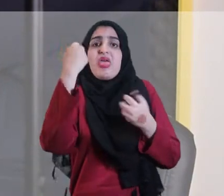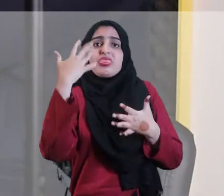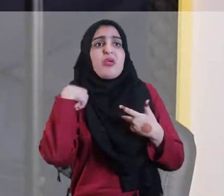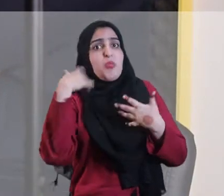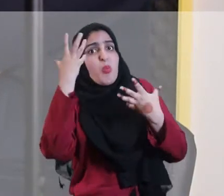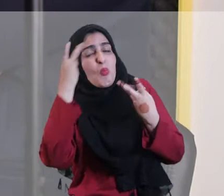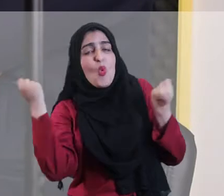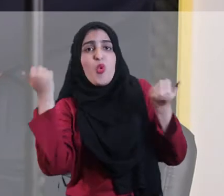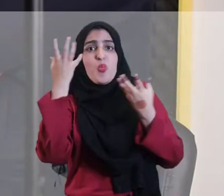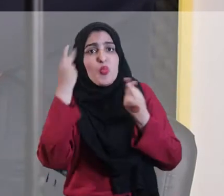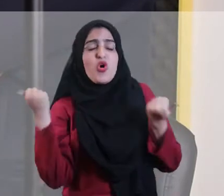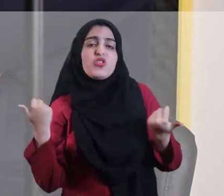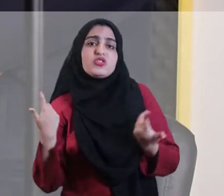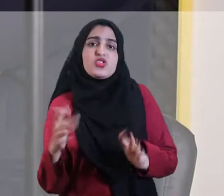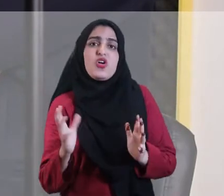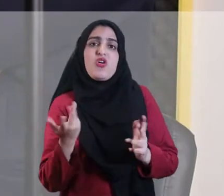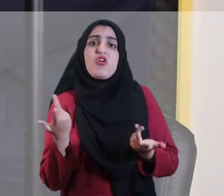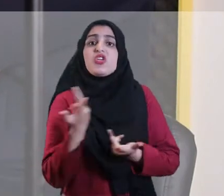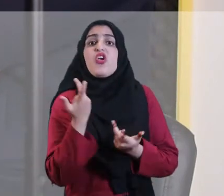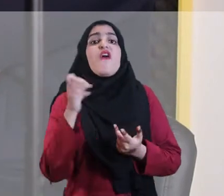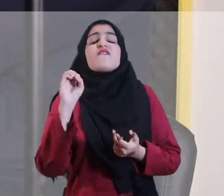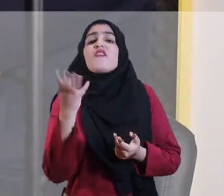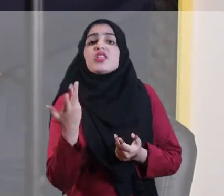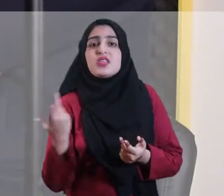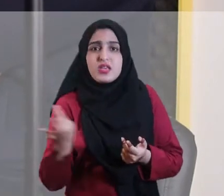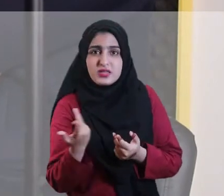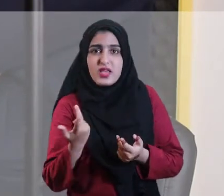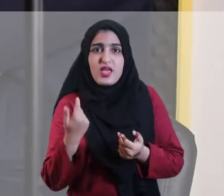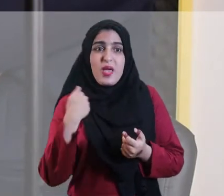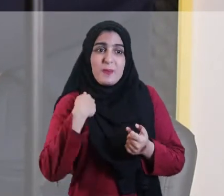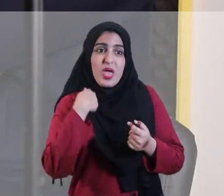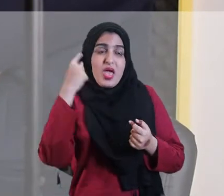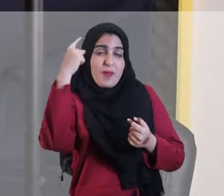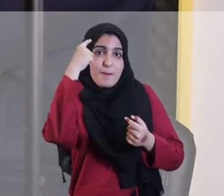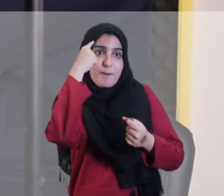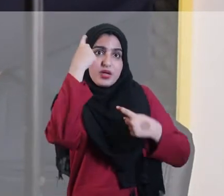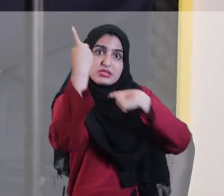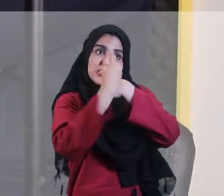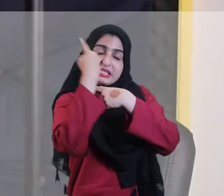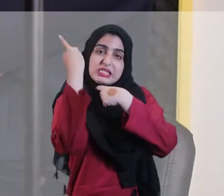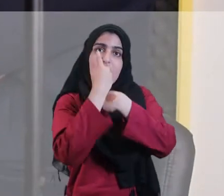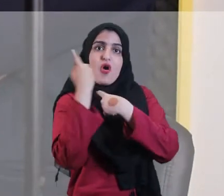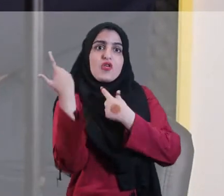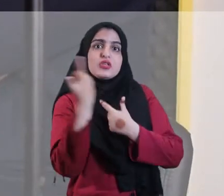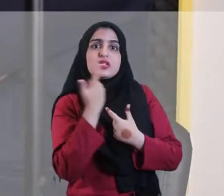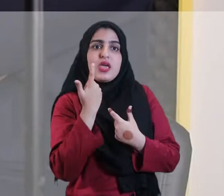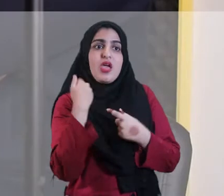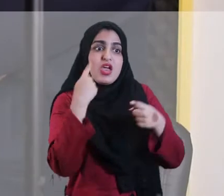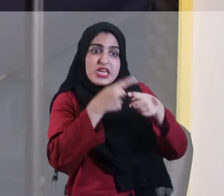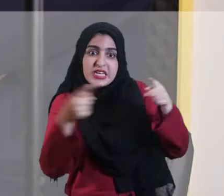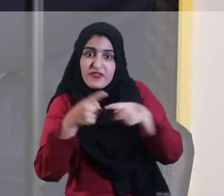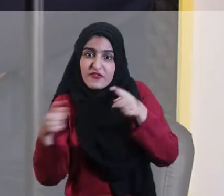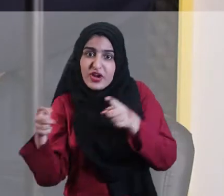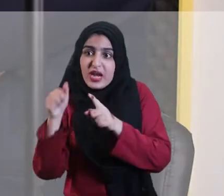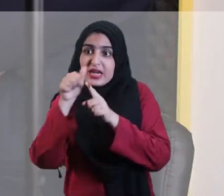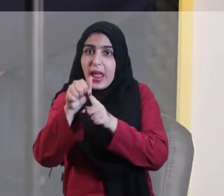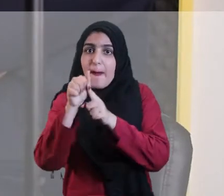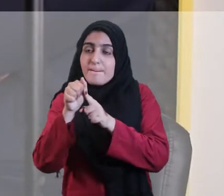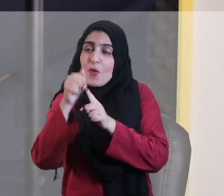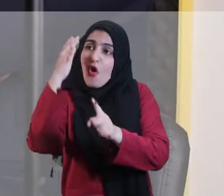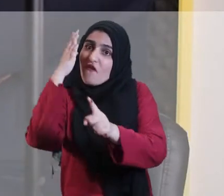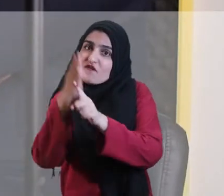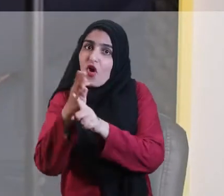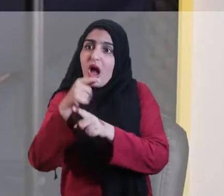इज माय चैनल थैंक यू